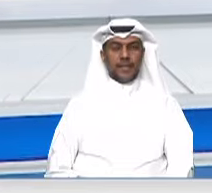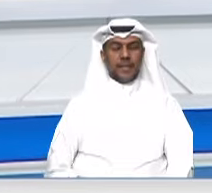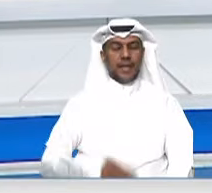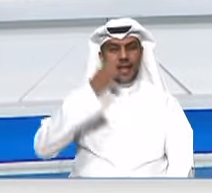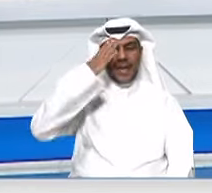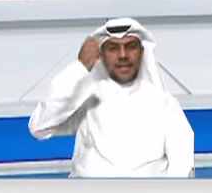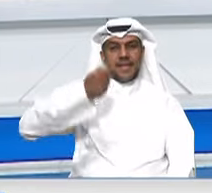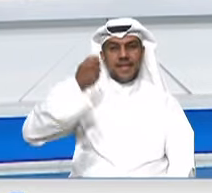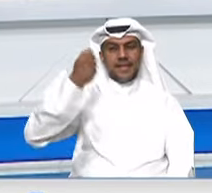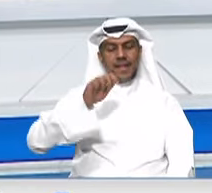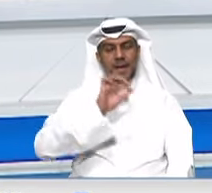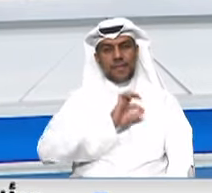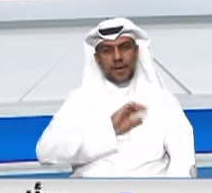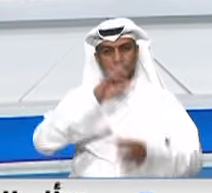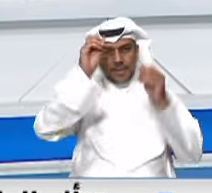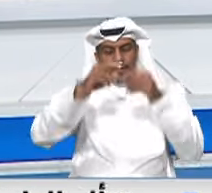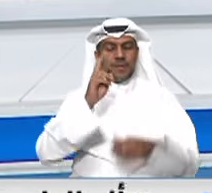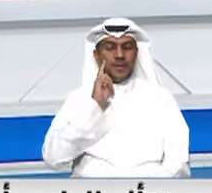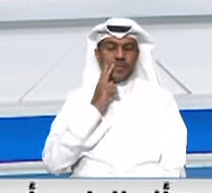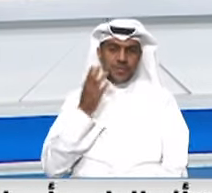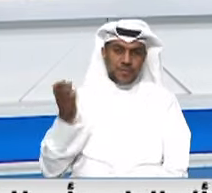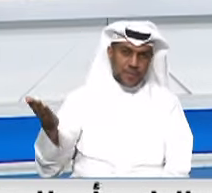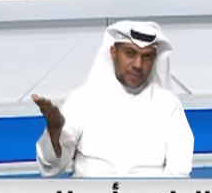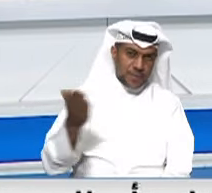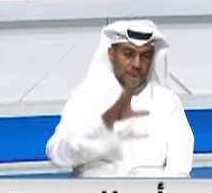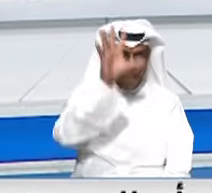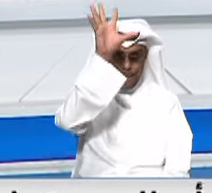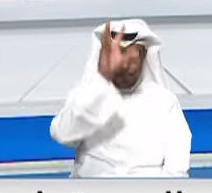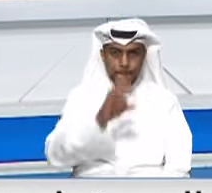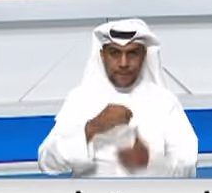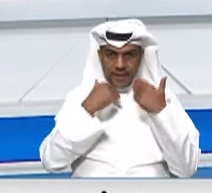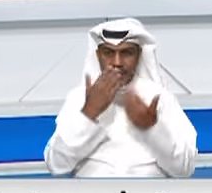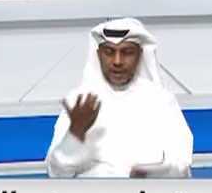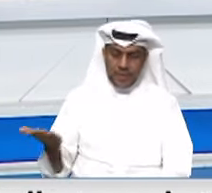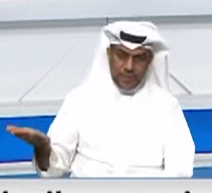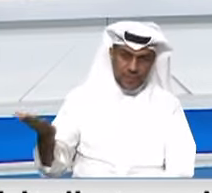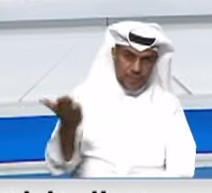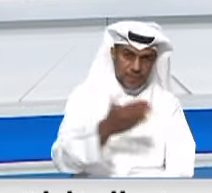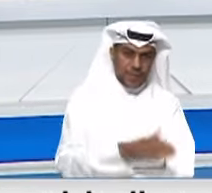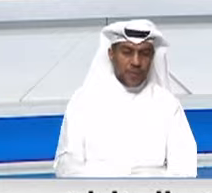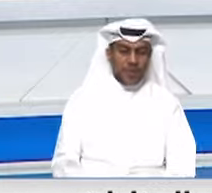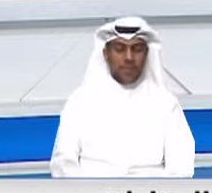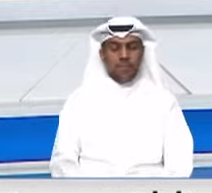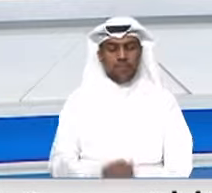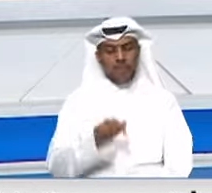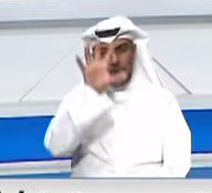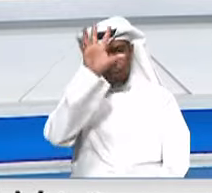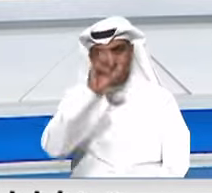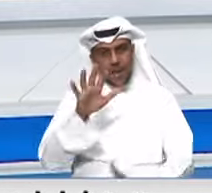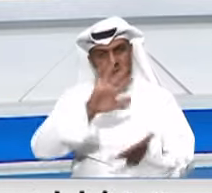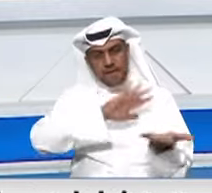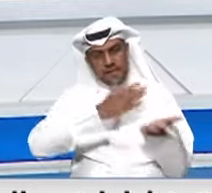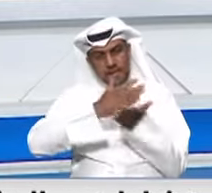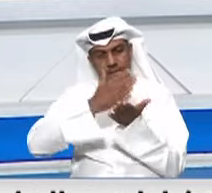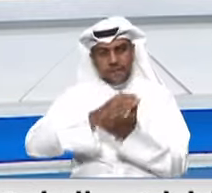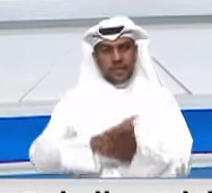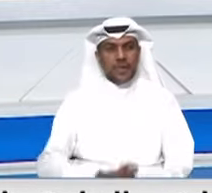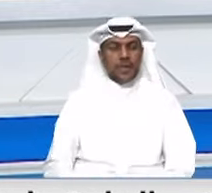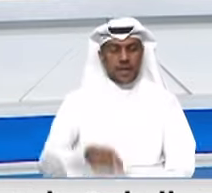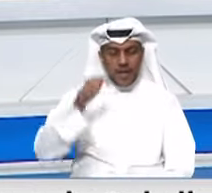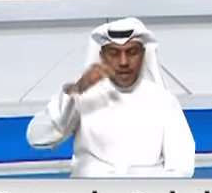السلام عليكم ورحمة الله وبركاته أعزائي المشاهدين، مساكم الله بالخير في نشرتنا الجوية لهذه الليلة. لا تزال